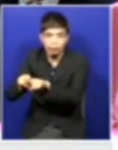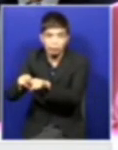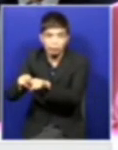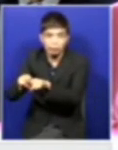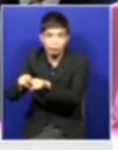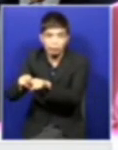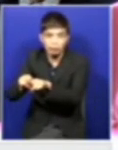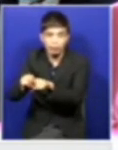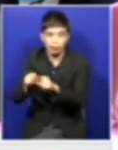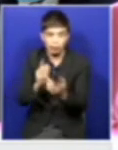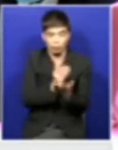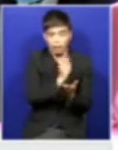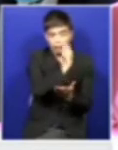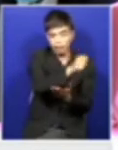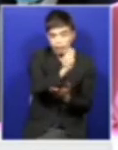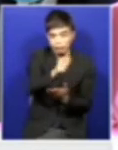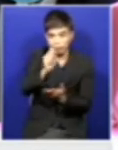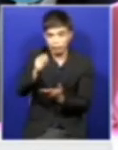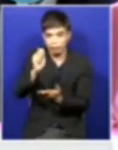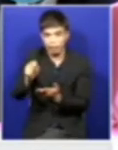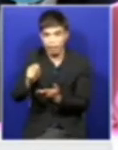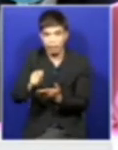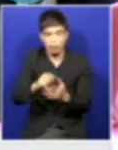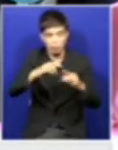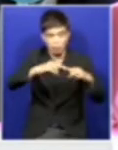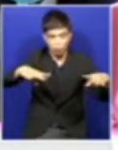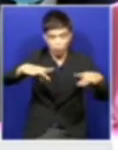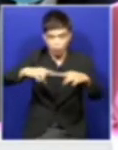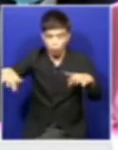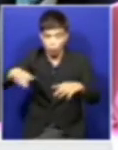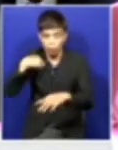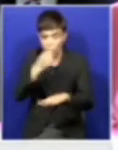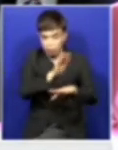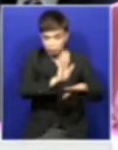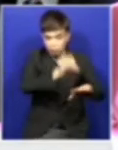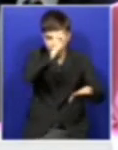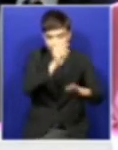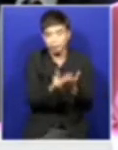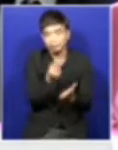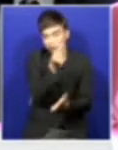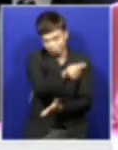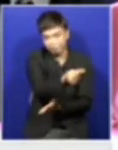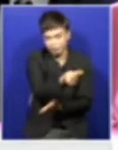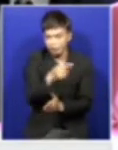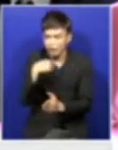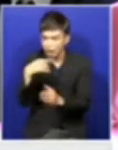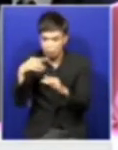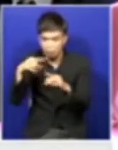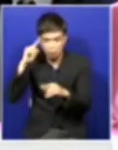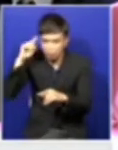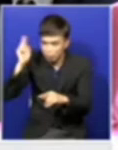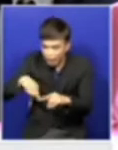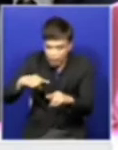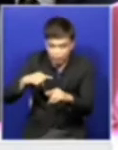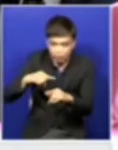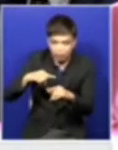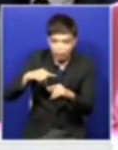จ่ายไม่ถูกคนคนไหนเก่งคนนั้นก็ได้คนไหนไม่เก่งเล่นไลน์ไม่เป็นเล่นเฟซ